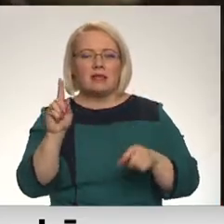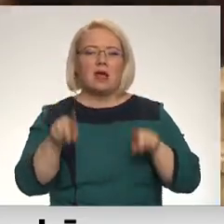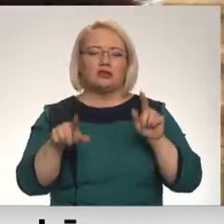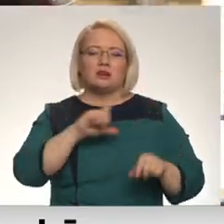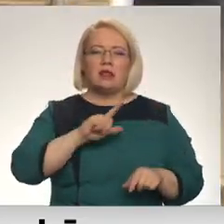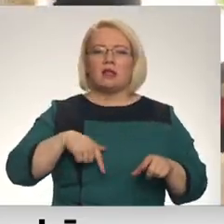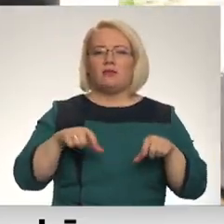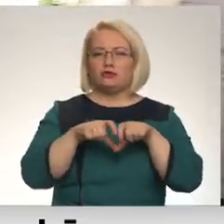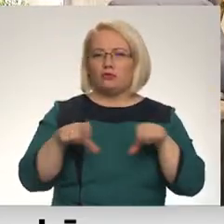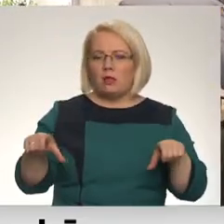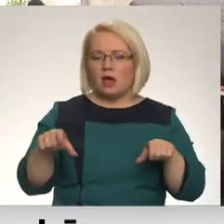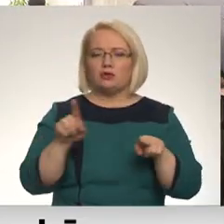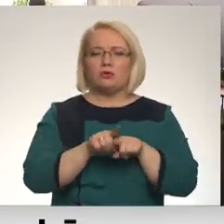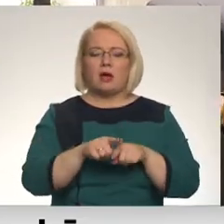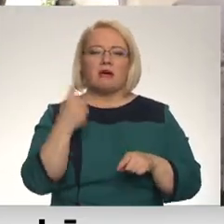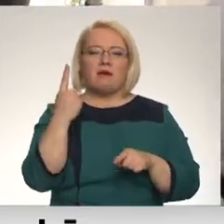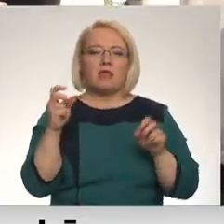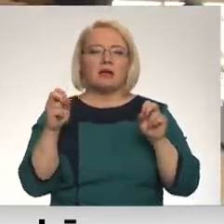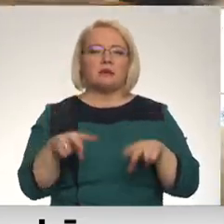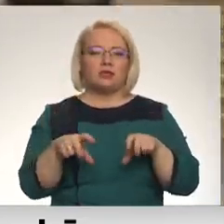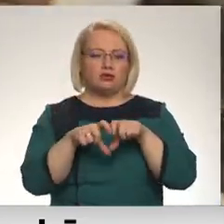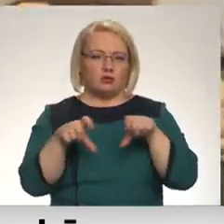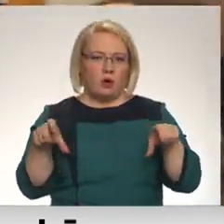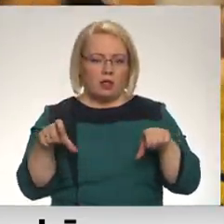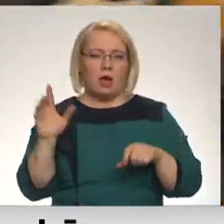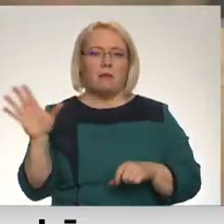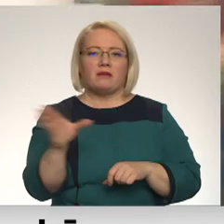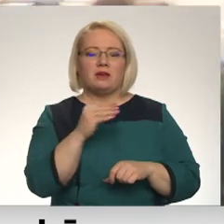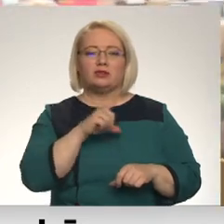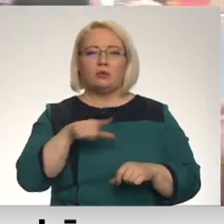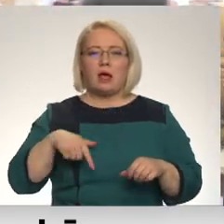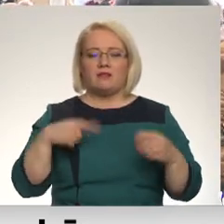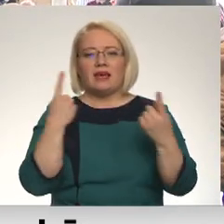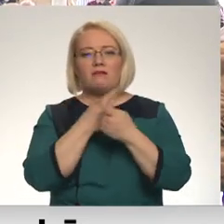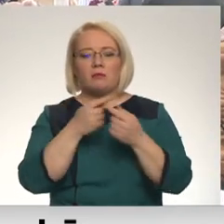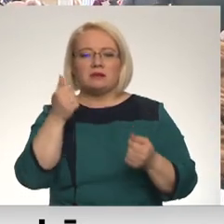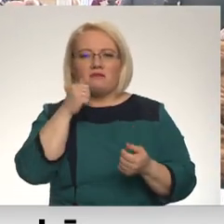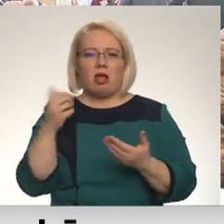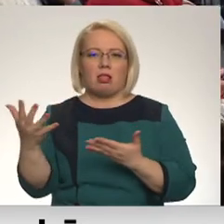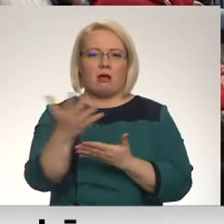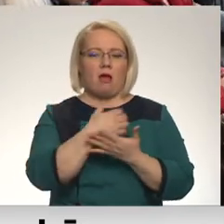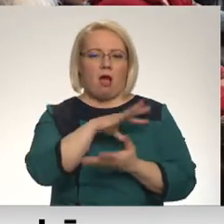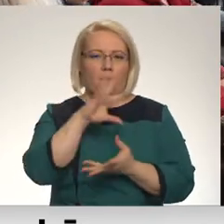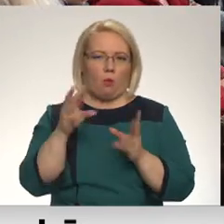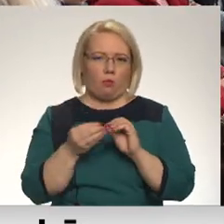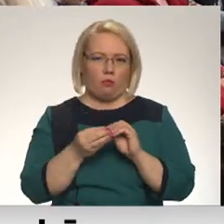mācību iestādēs un vienā speciālajā skolā. Par visu Latviju informāciju vēl apkopo.